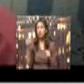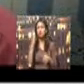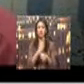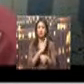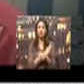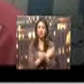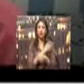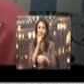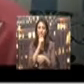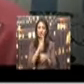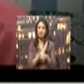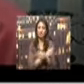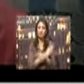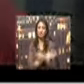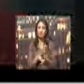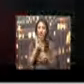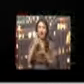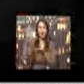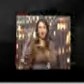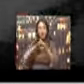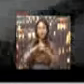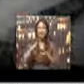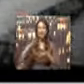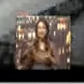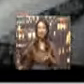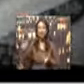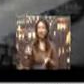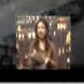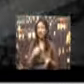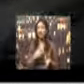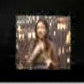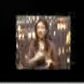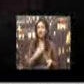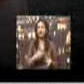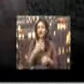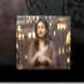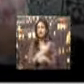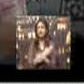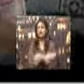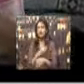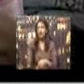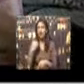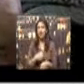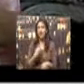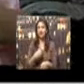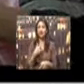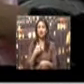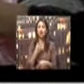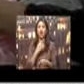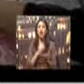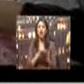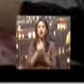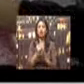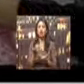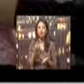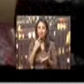يعني، مفروض يجيبوا حاجة عشان الأطفال تخف وتروح. أنا أصلا نفسيتي تعبانة من هنا، وتعبانة أصلا على طول، دم